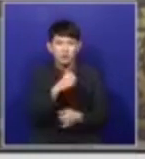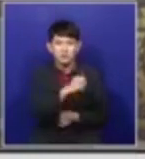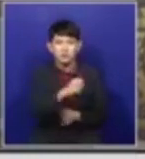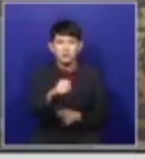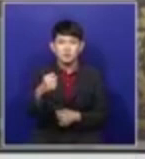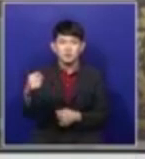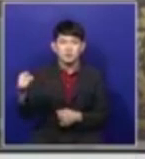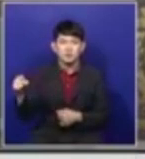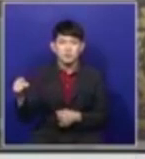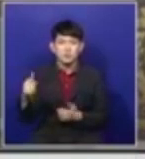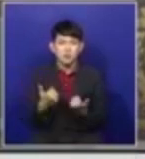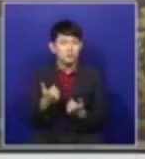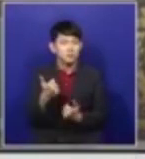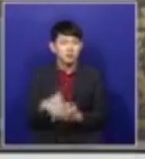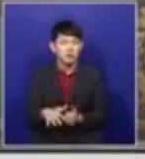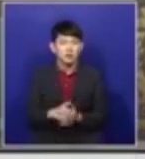10